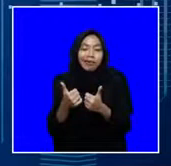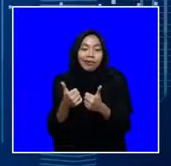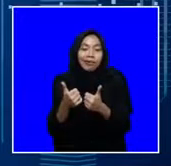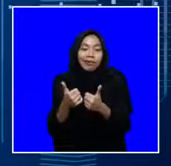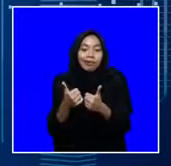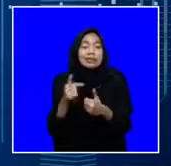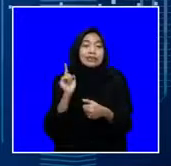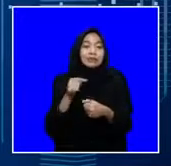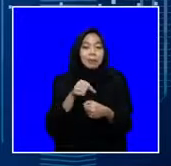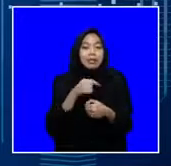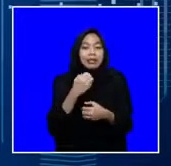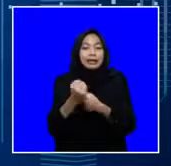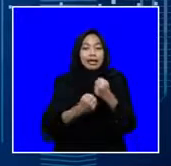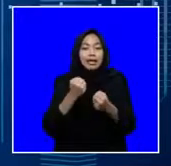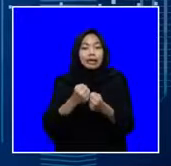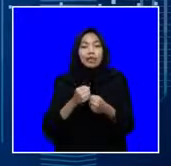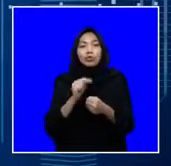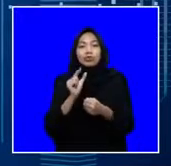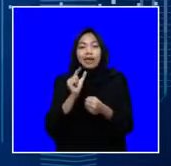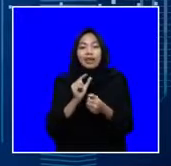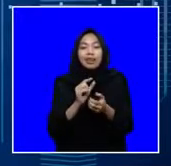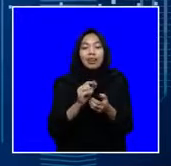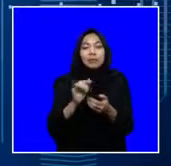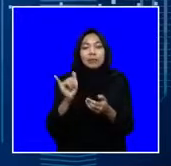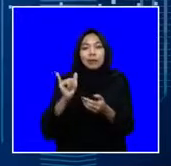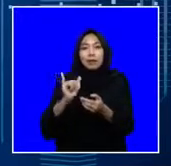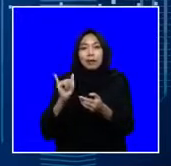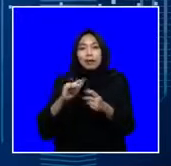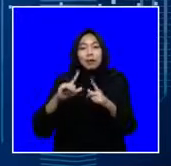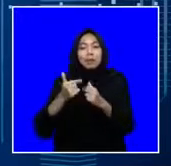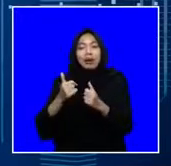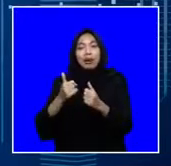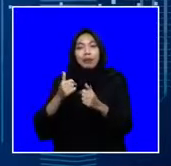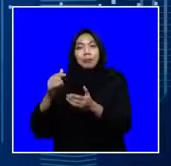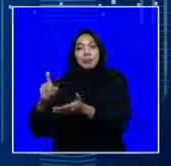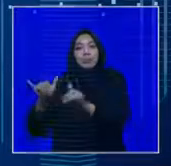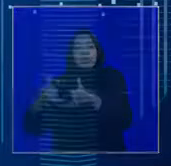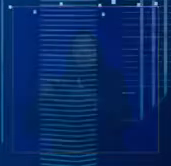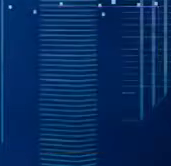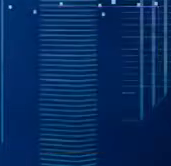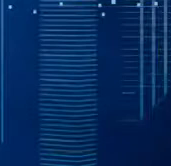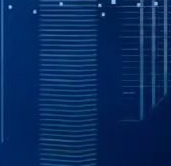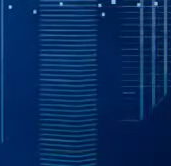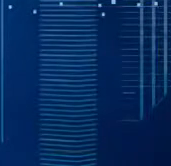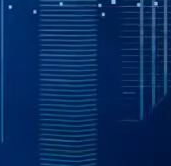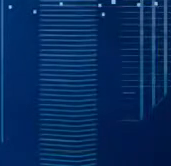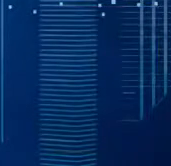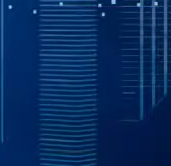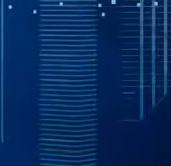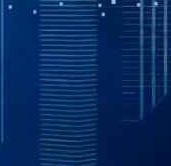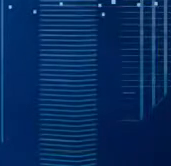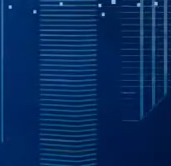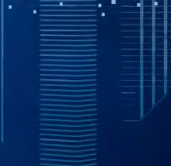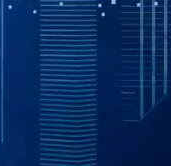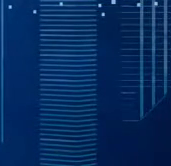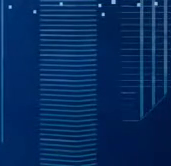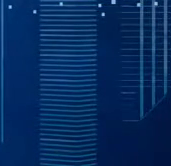yang sifatnya co-funding dengan lembaga pemberi beasiswa lainnya, baik lembaga di dalam negeri maupun luar